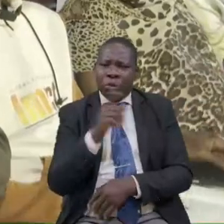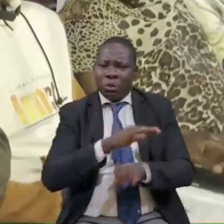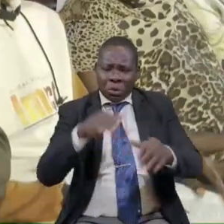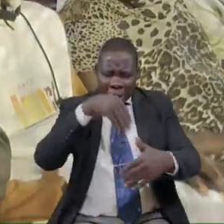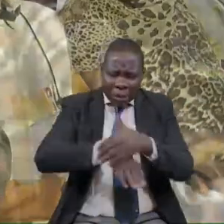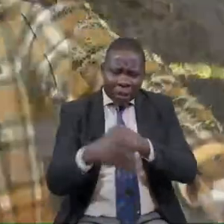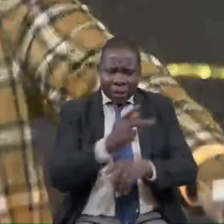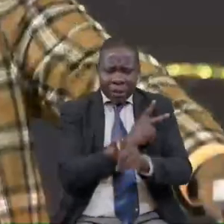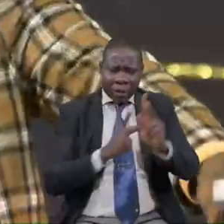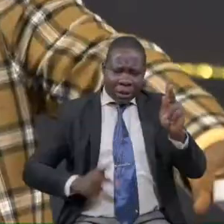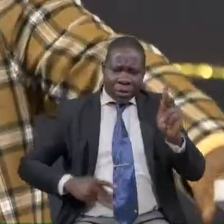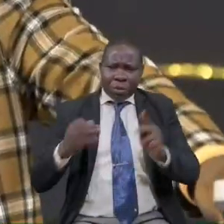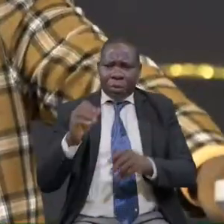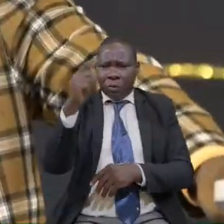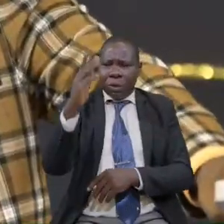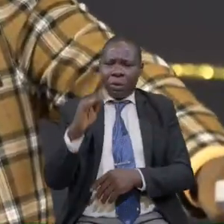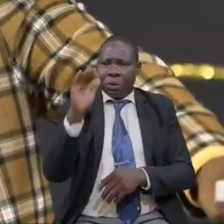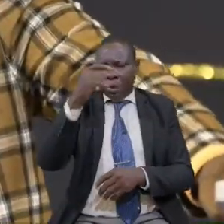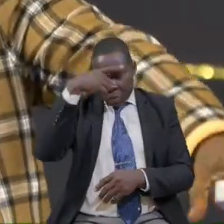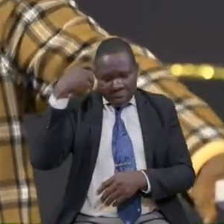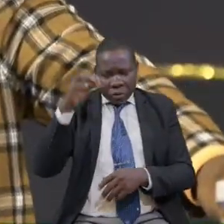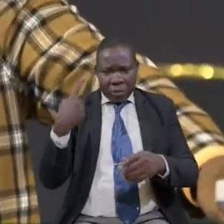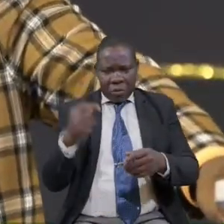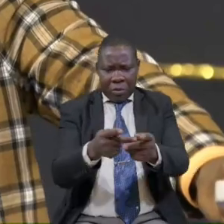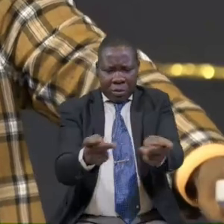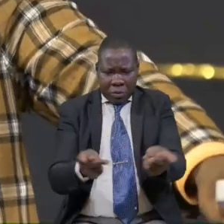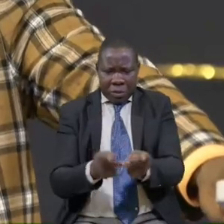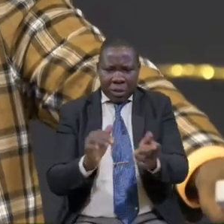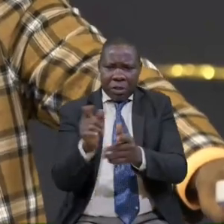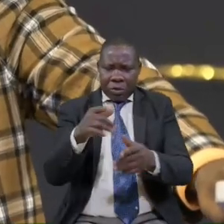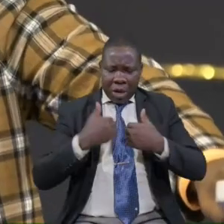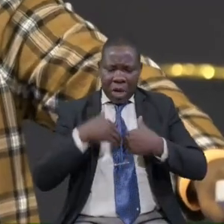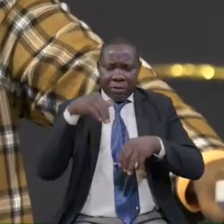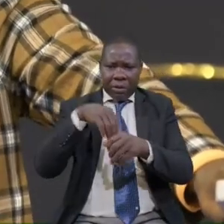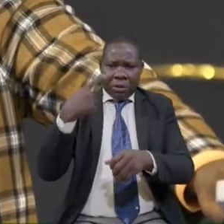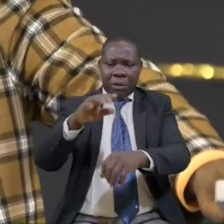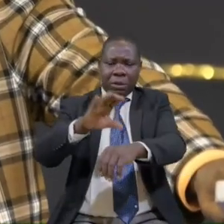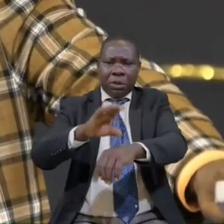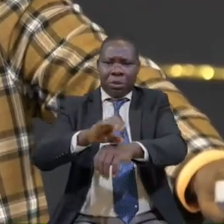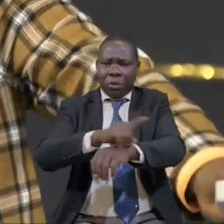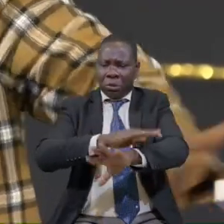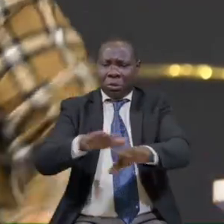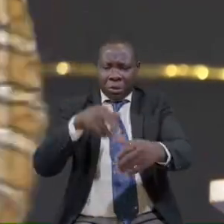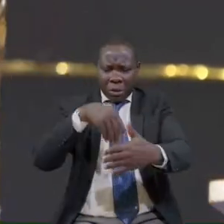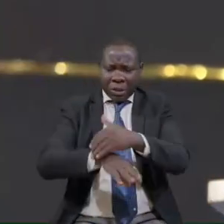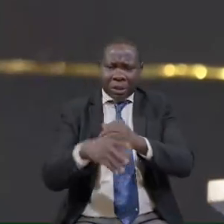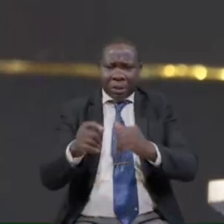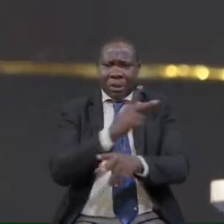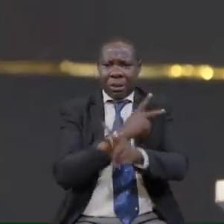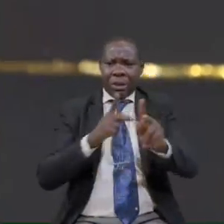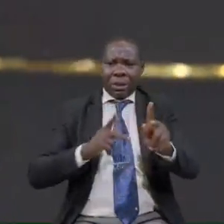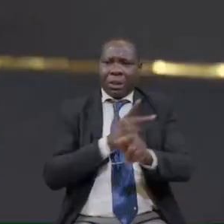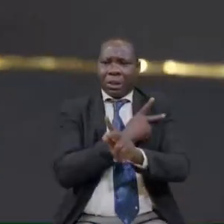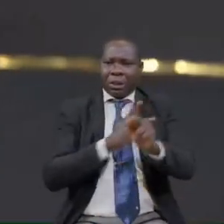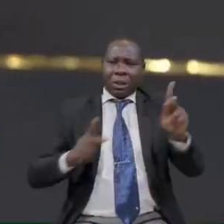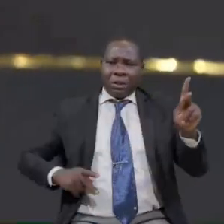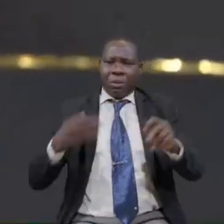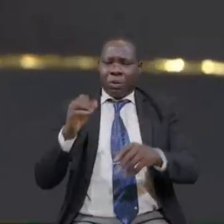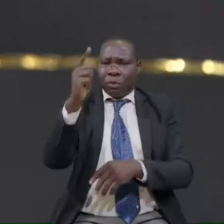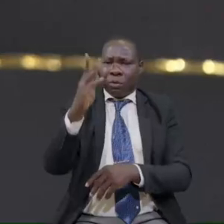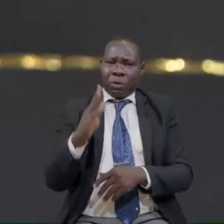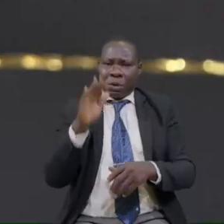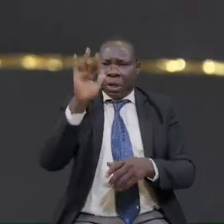Vous n'entrez pas le royaume de Dieu par la position que vous détenez dans l'église. Vous n'entrez pas dans le royaume